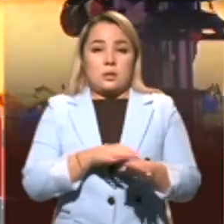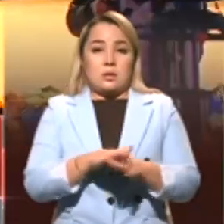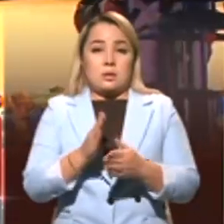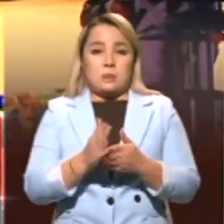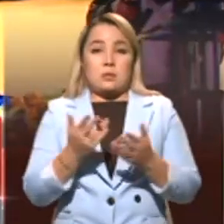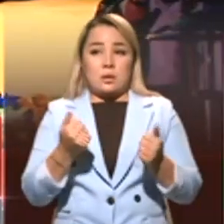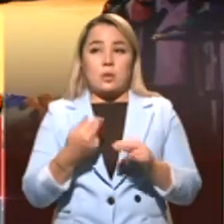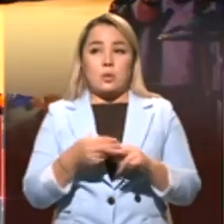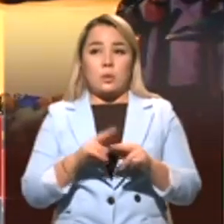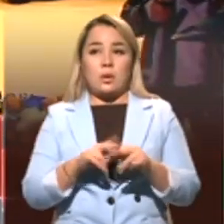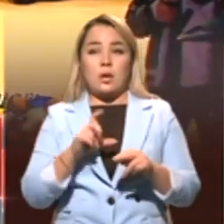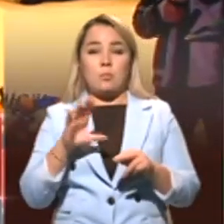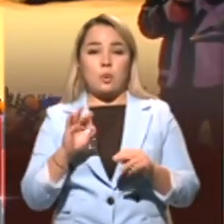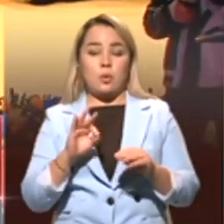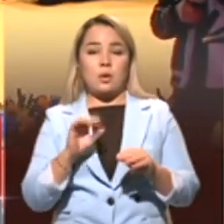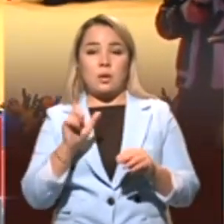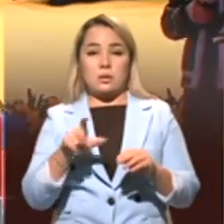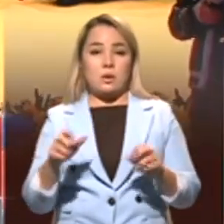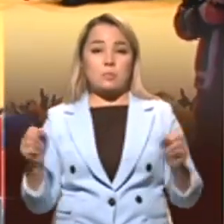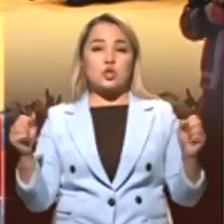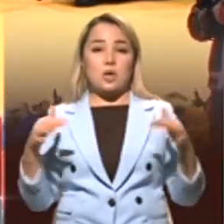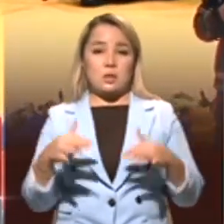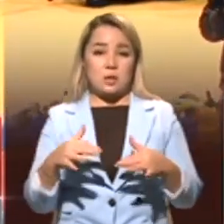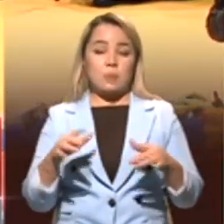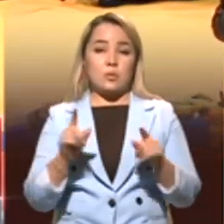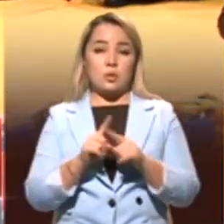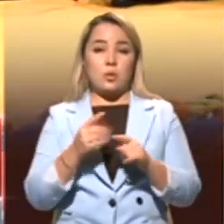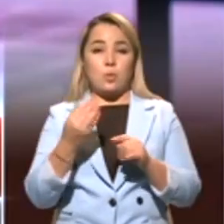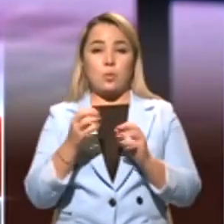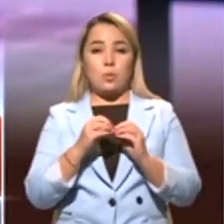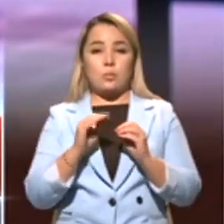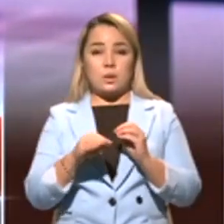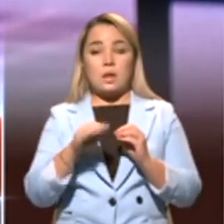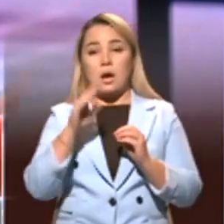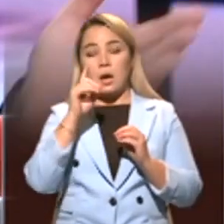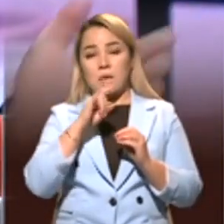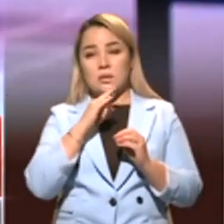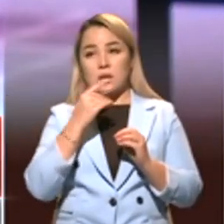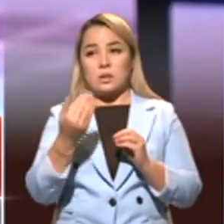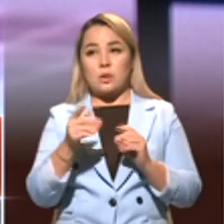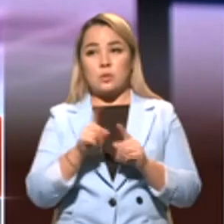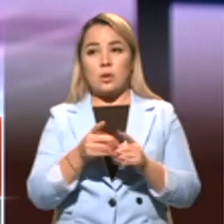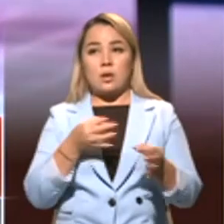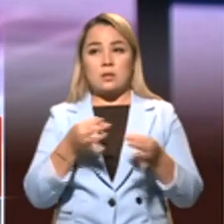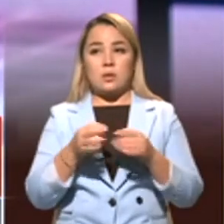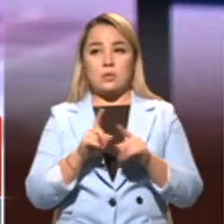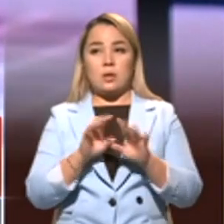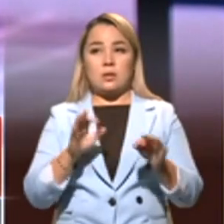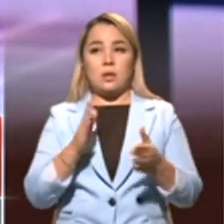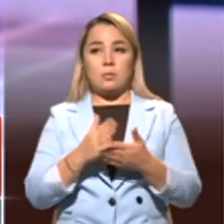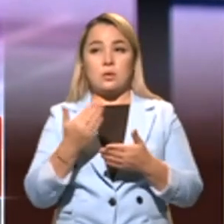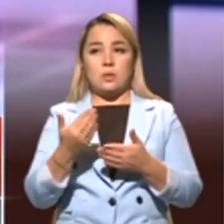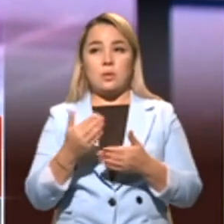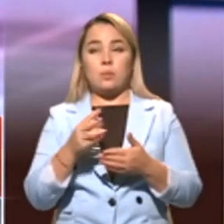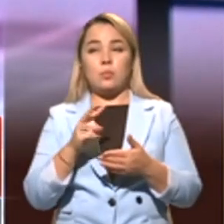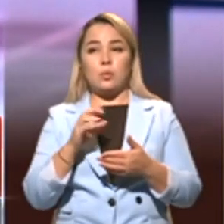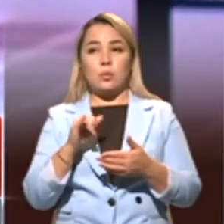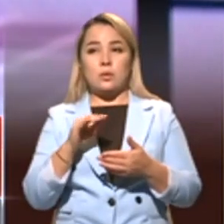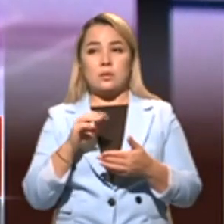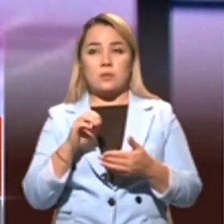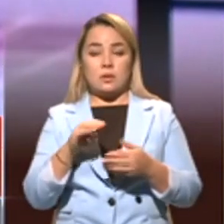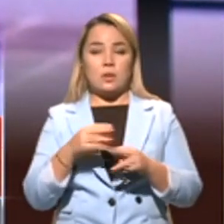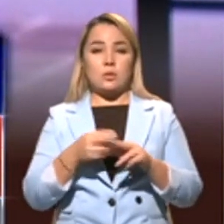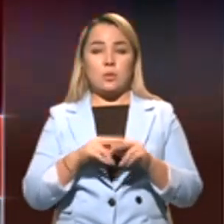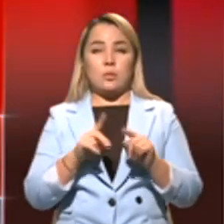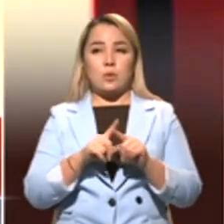кезде. Ол жерге экспоның қасына адам жинап алып, 10 000 ішінде қазақтар да барады. Жаңа біз сөйлесіп жатқан кезде айтып жатырмыз, муфтияттың пәтуасы бар